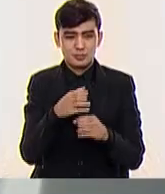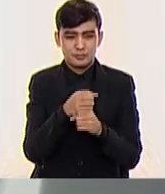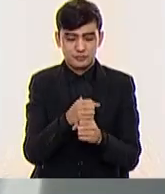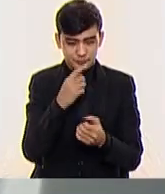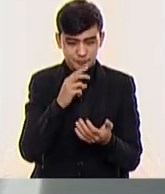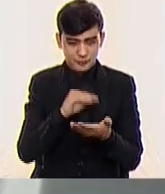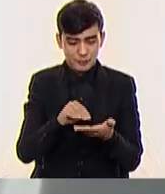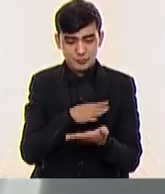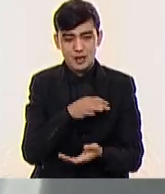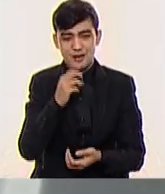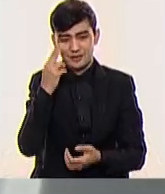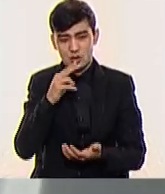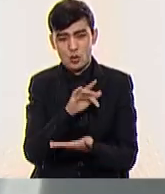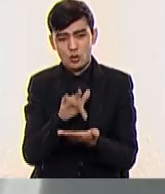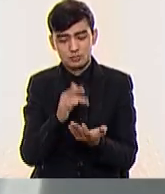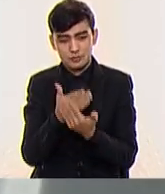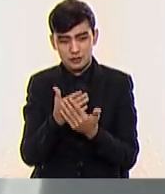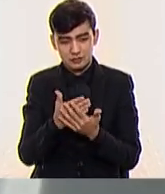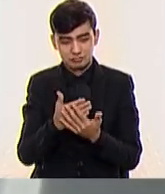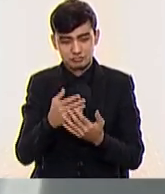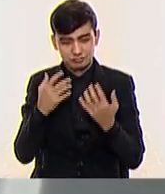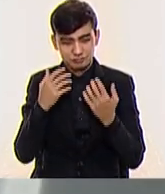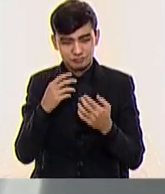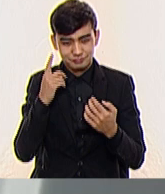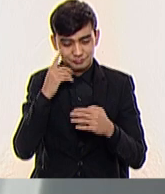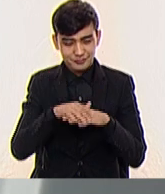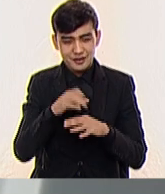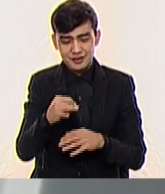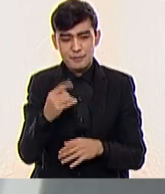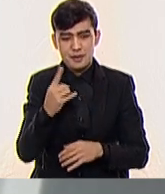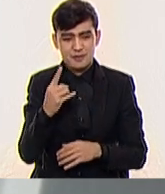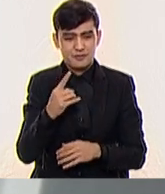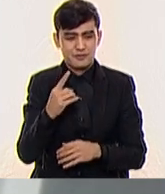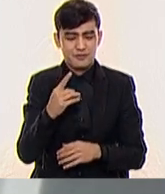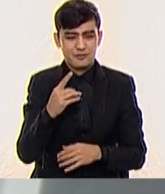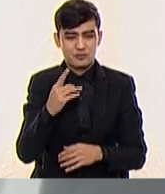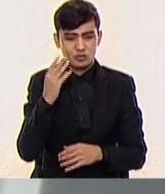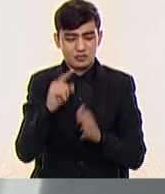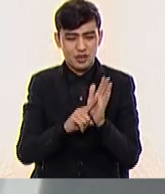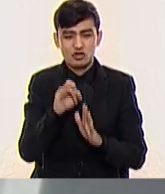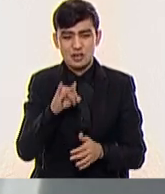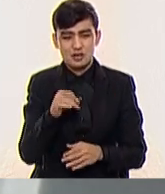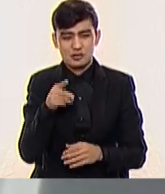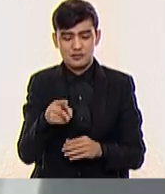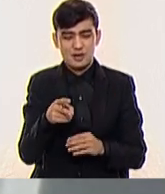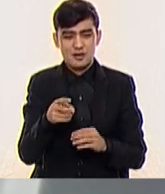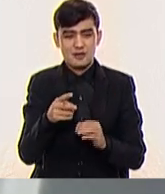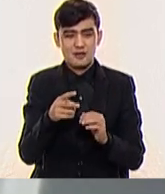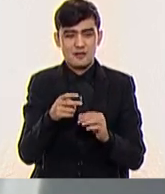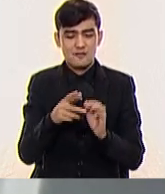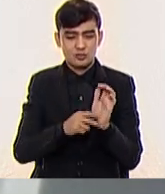белгіленді. Нұрсұлтан қаласына алсақ, 1 тамызда ай бойынша 2867